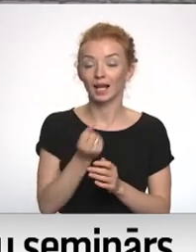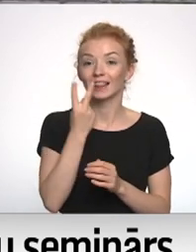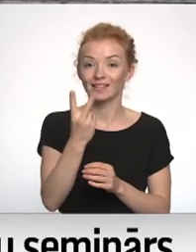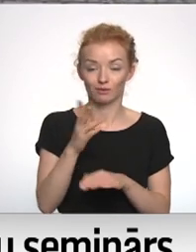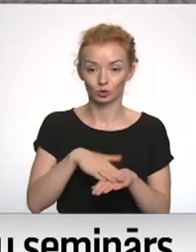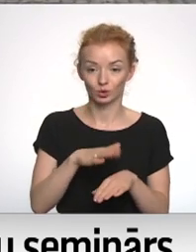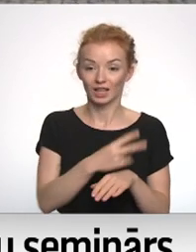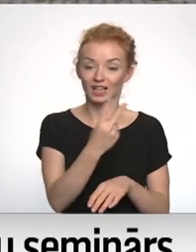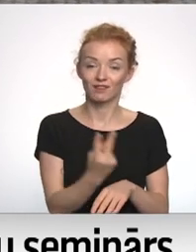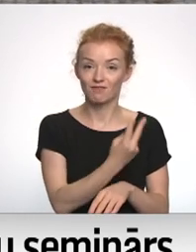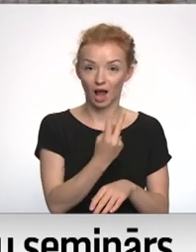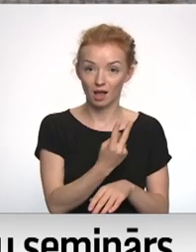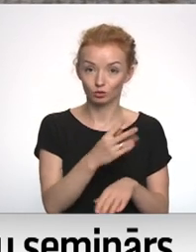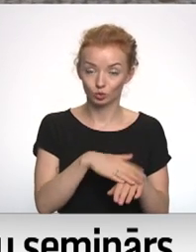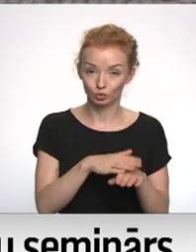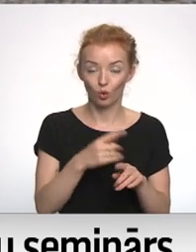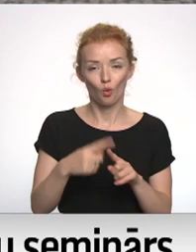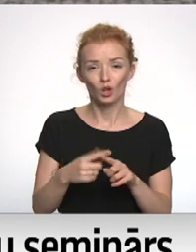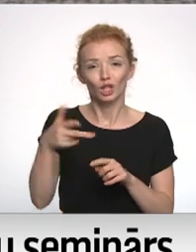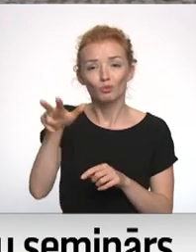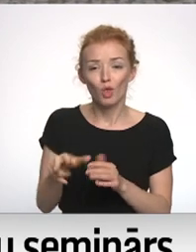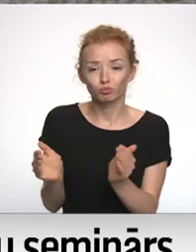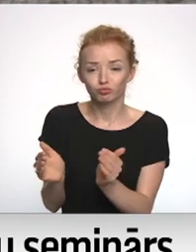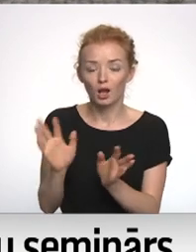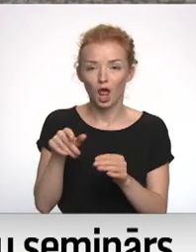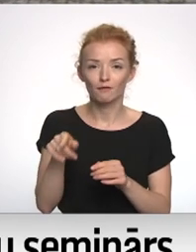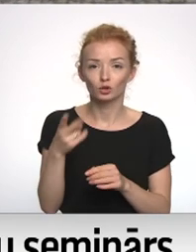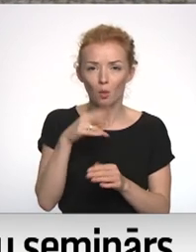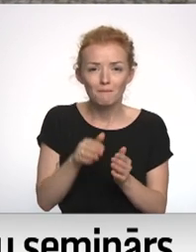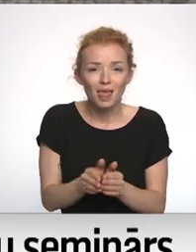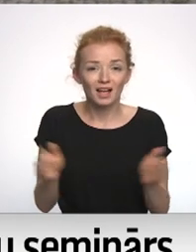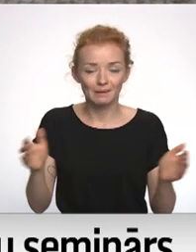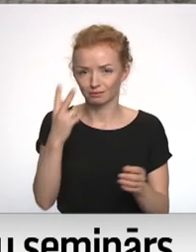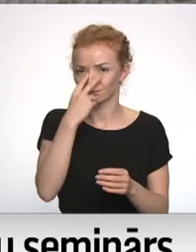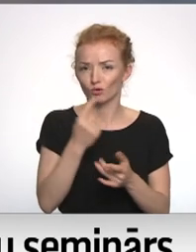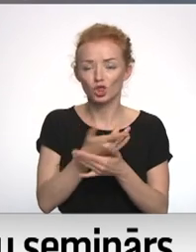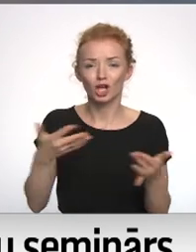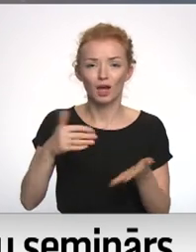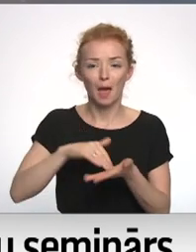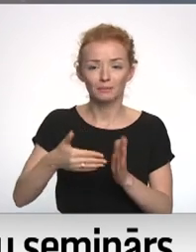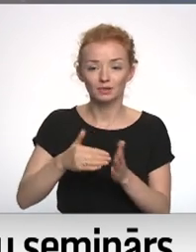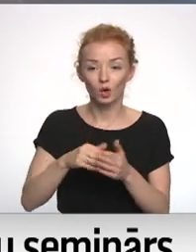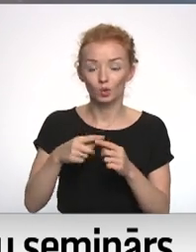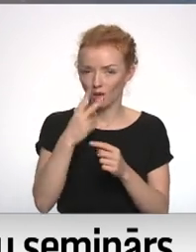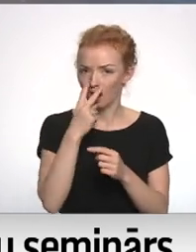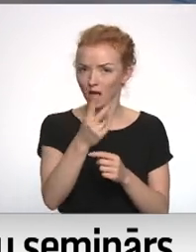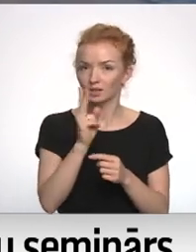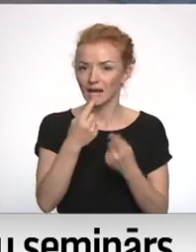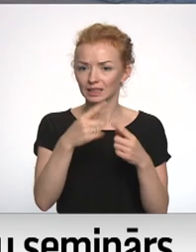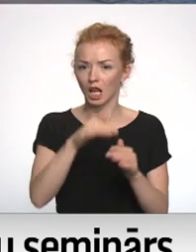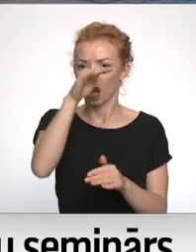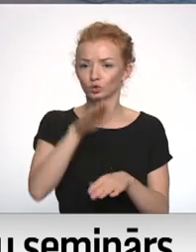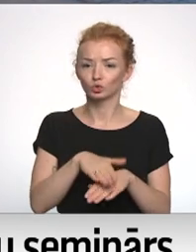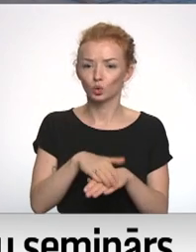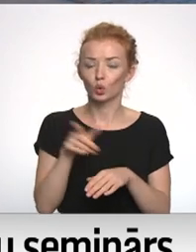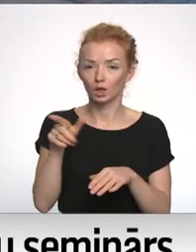gadus veco Džeku un trīs mēnešus jau no Bleku, lai viņš jau no bērnības pierastu pie dažādiem apstākļiem un redzot, kā suņi reaģē,